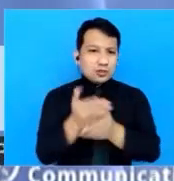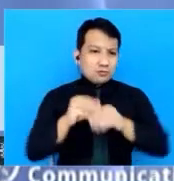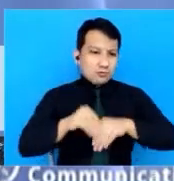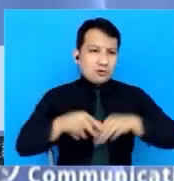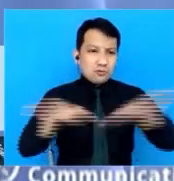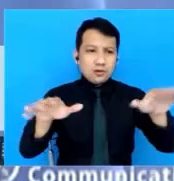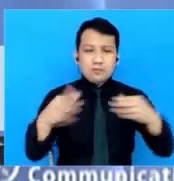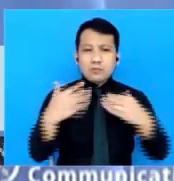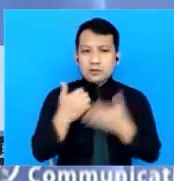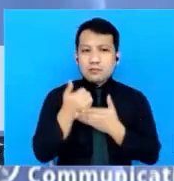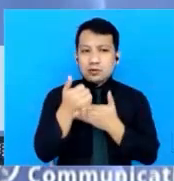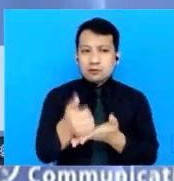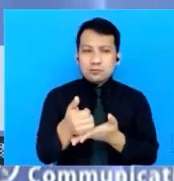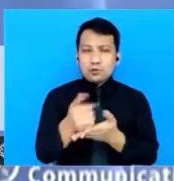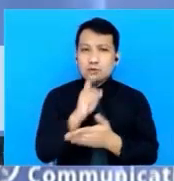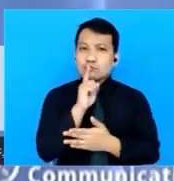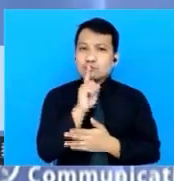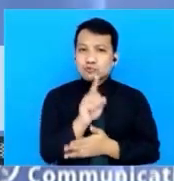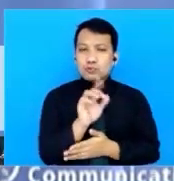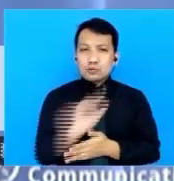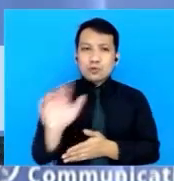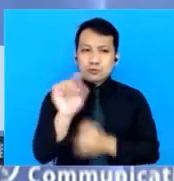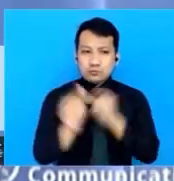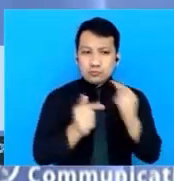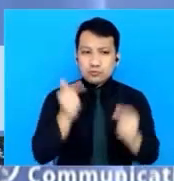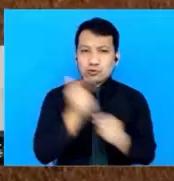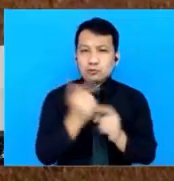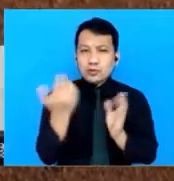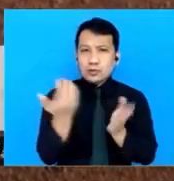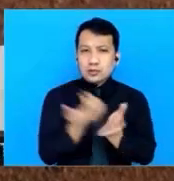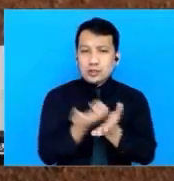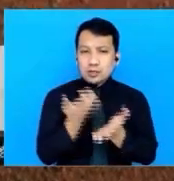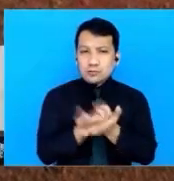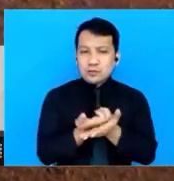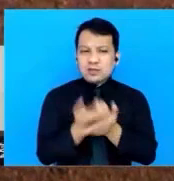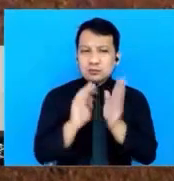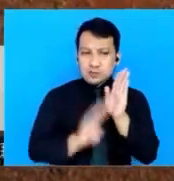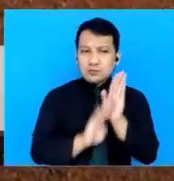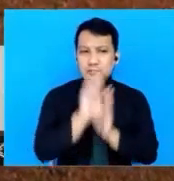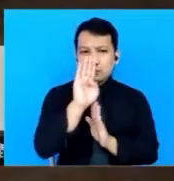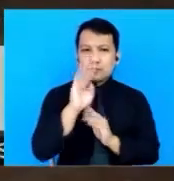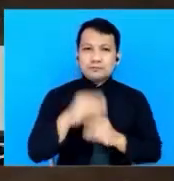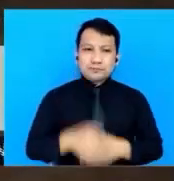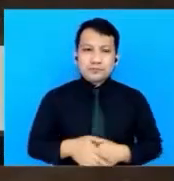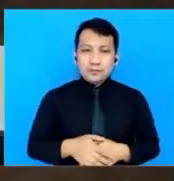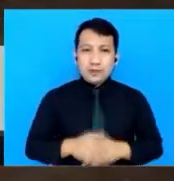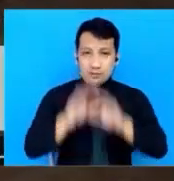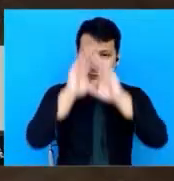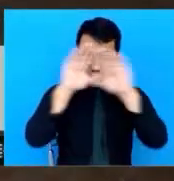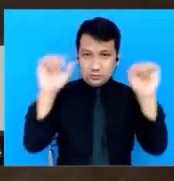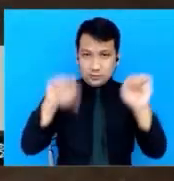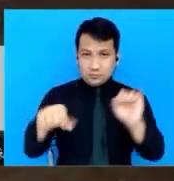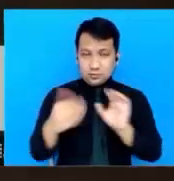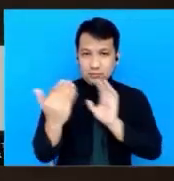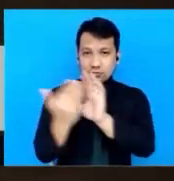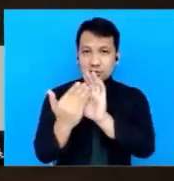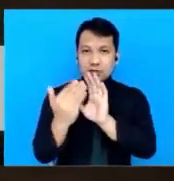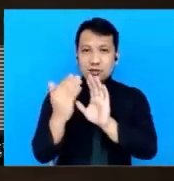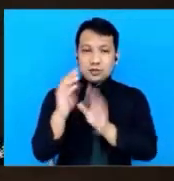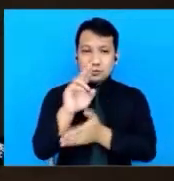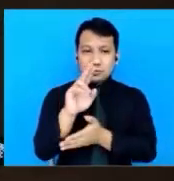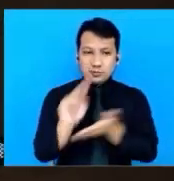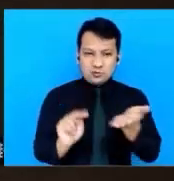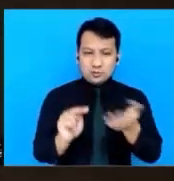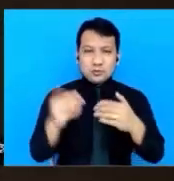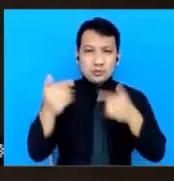help ensure global economic recovery. Sinamantala rin ni Pangulong Duterte ang pagharap sa UN para talakayin ang war